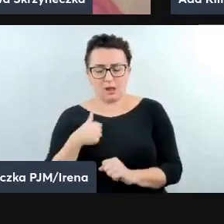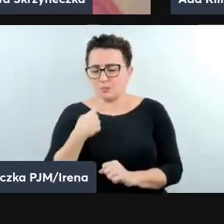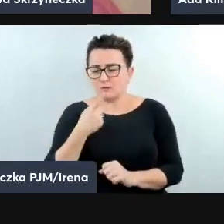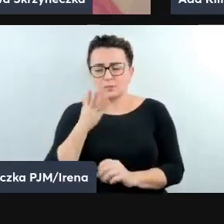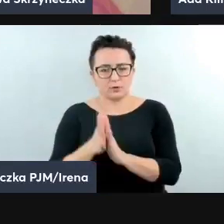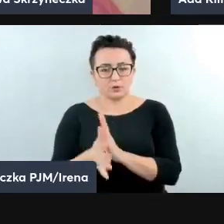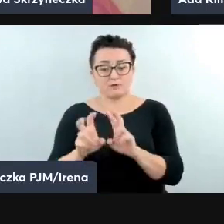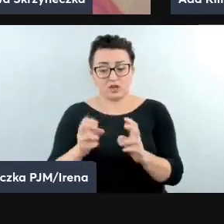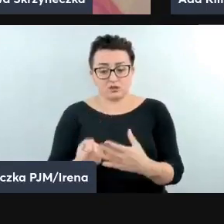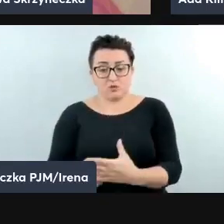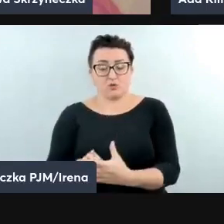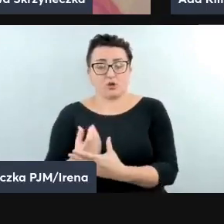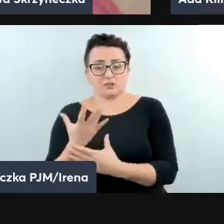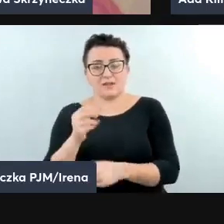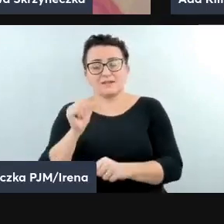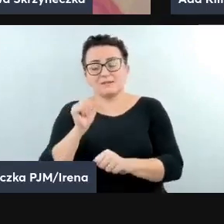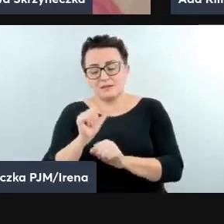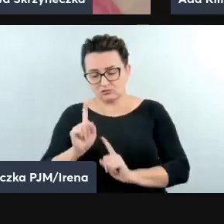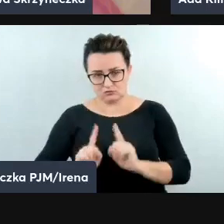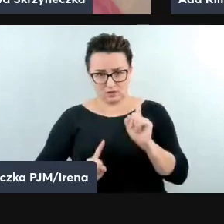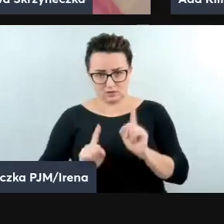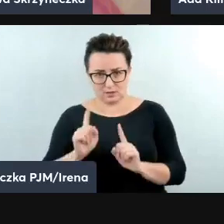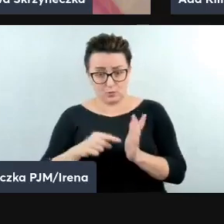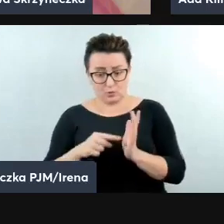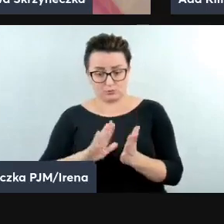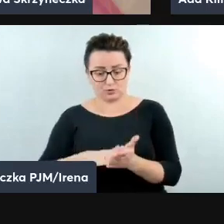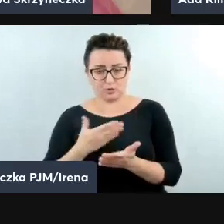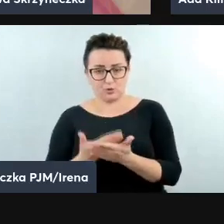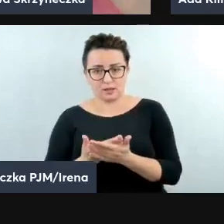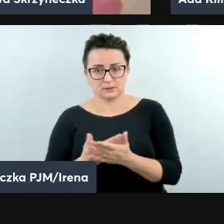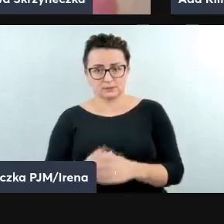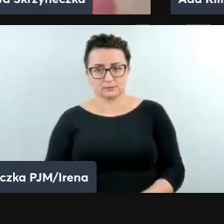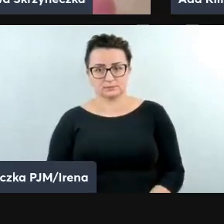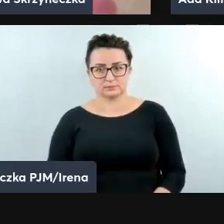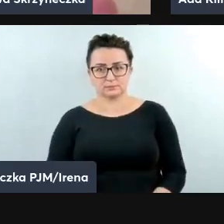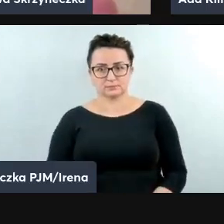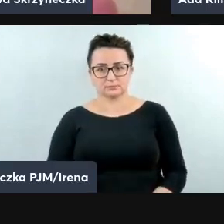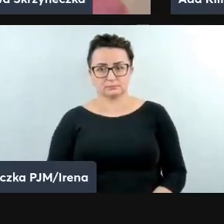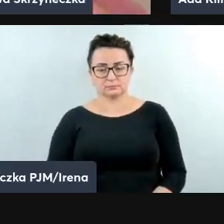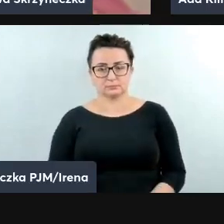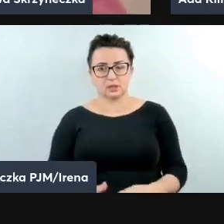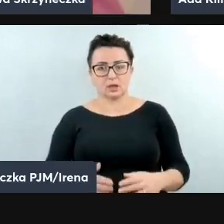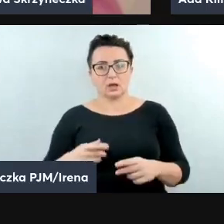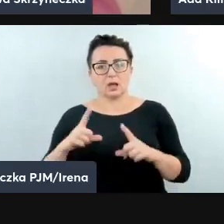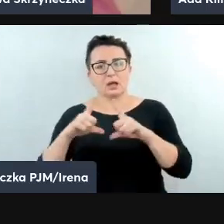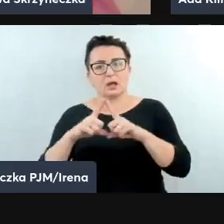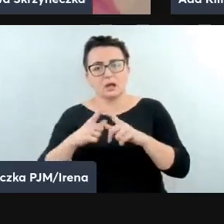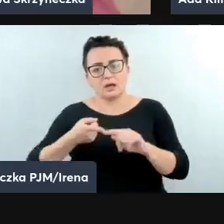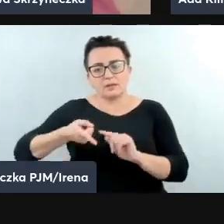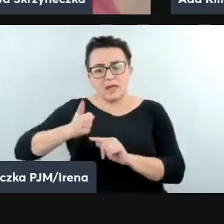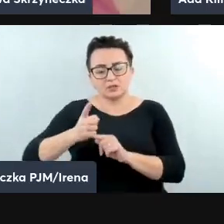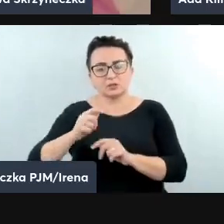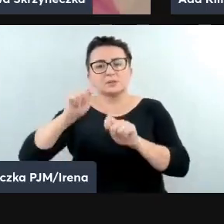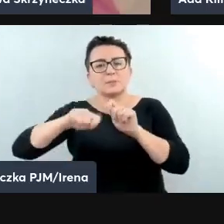i to jest ten przykład, że narządy testują sobie różne procesy, które będą im potrzebne